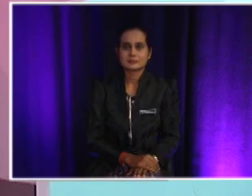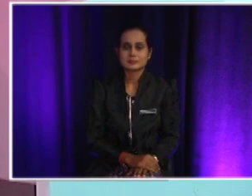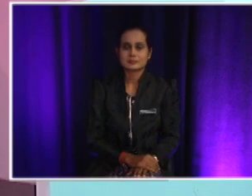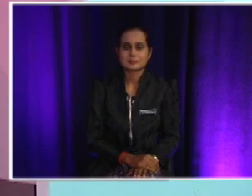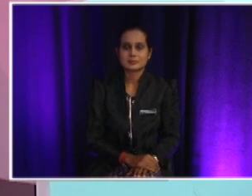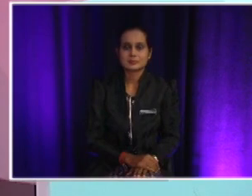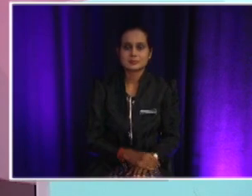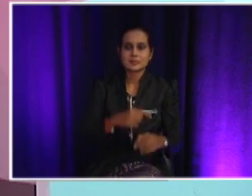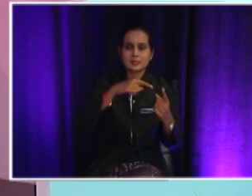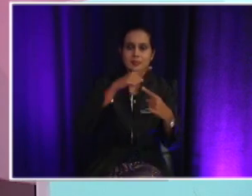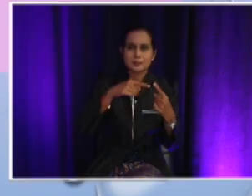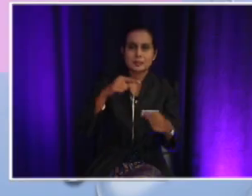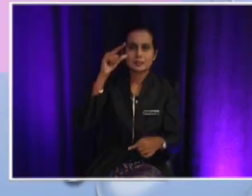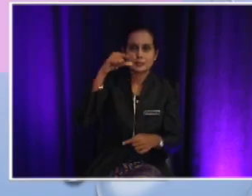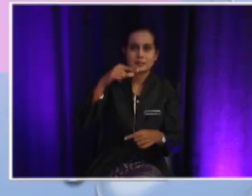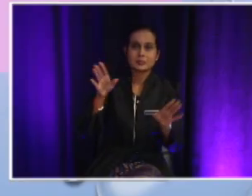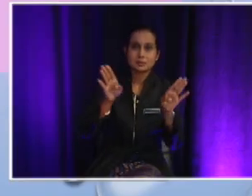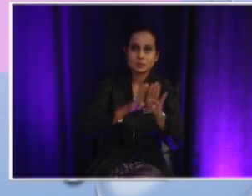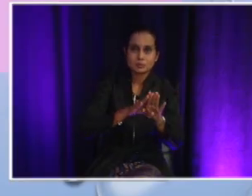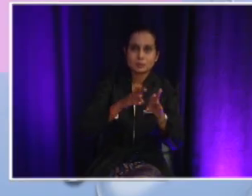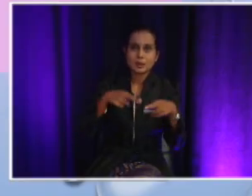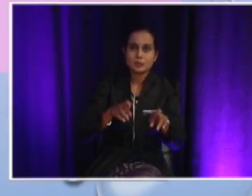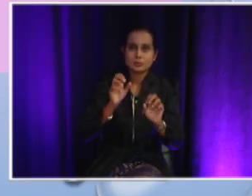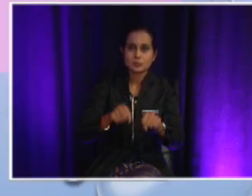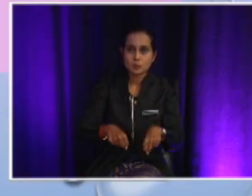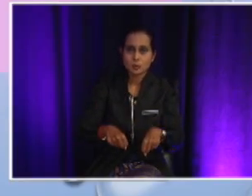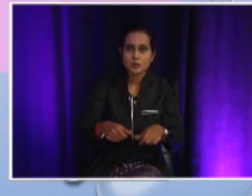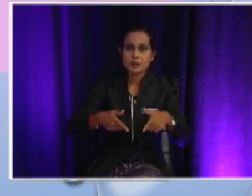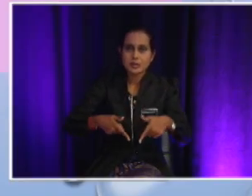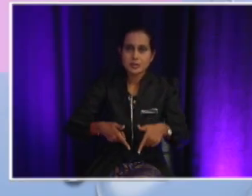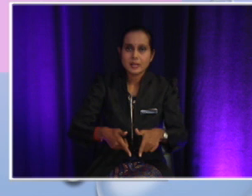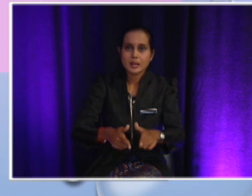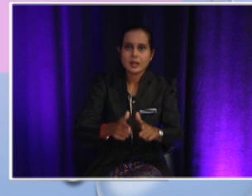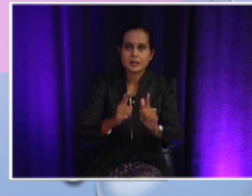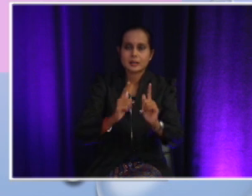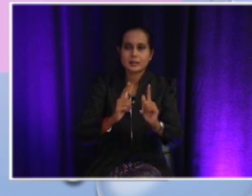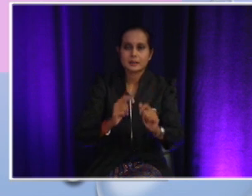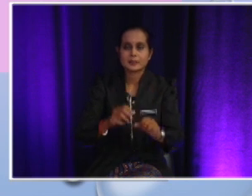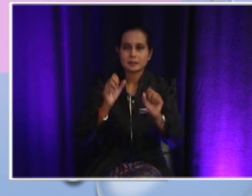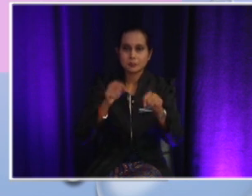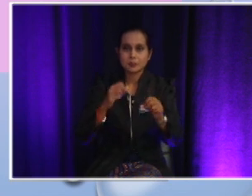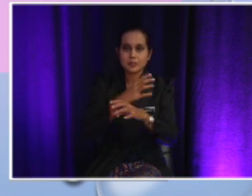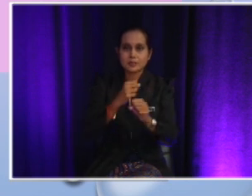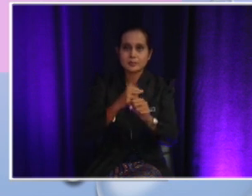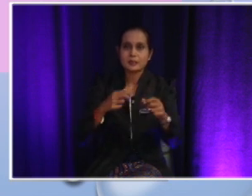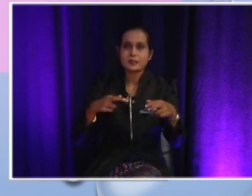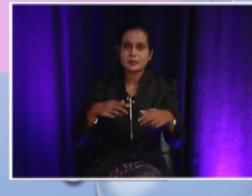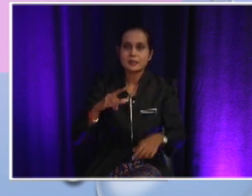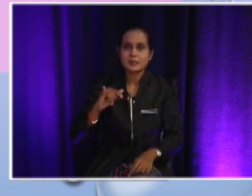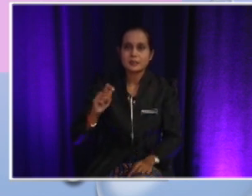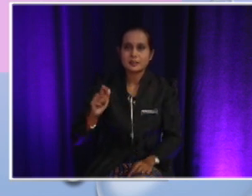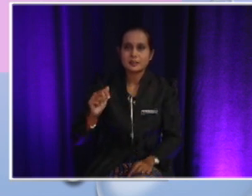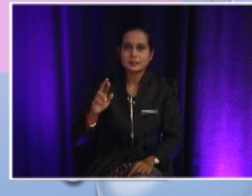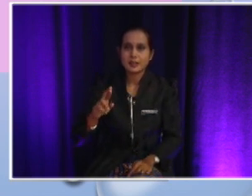tertutup, arus boleh mengalir ke sini. Jadi ini kita dapat lita tertutup yang pertama. Kita boleh katakan IX ini, laluan